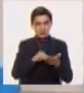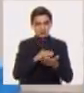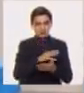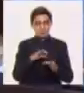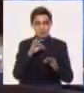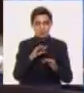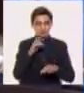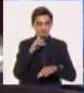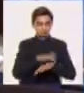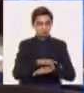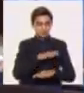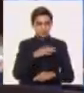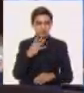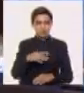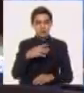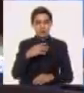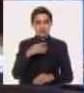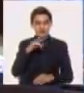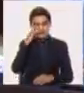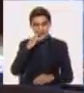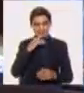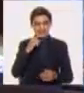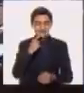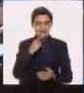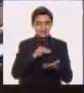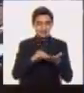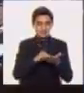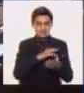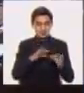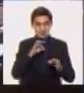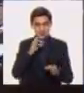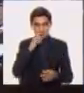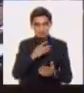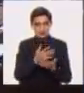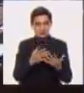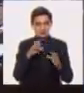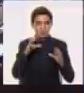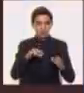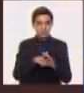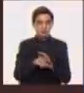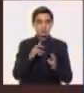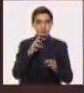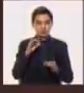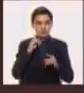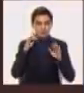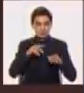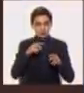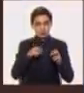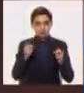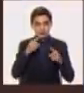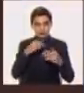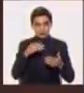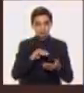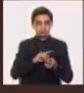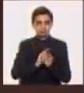Бұл заң жобасының қазақ тіліндегі нұсқасындағы қателер. Әрине, мәжілісте қаралған кезде оның бәрі түзетіліпті. Енді қоғамды